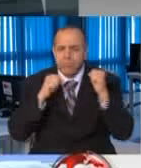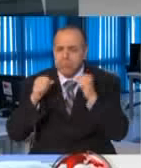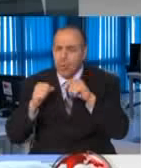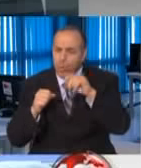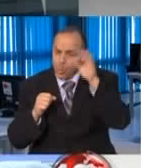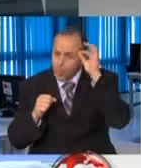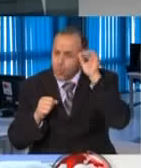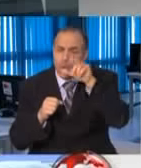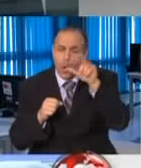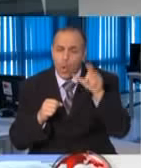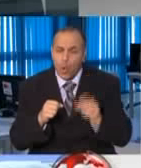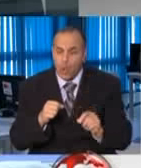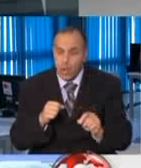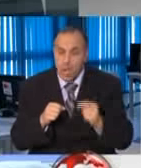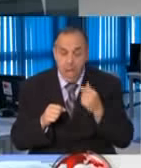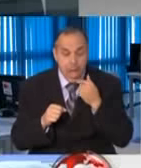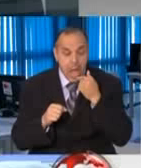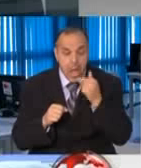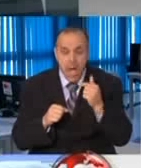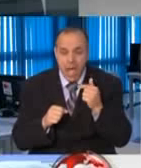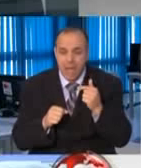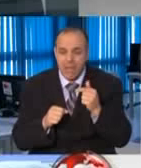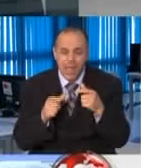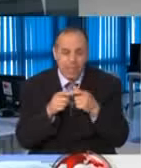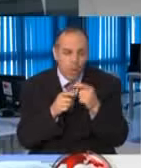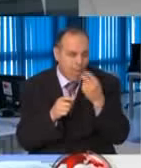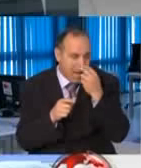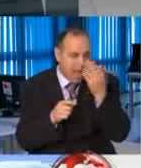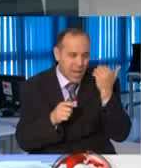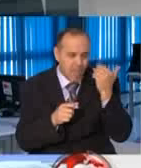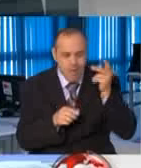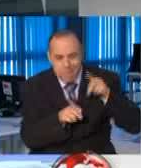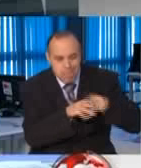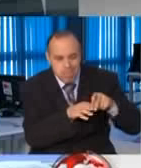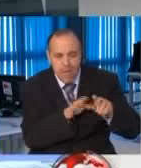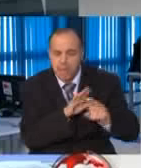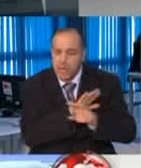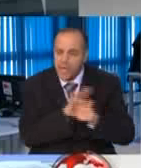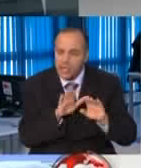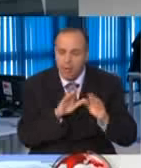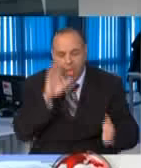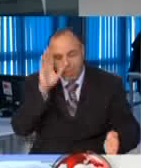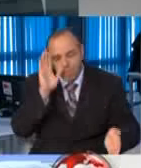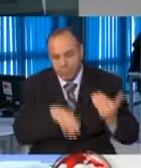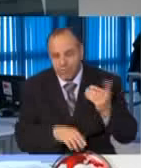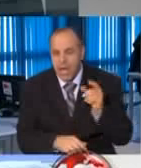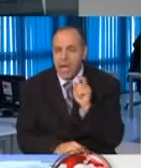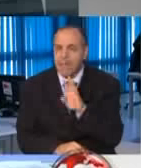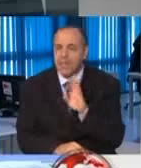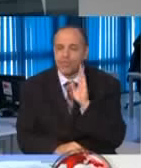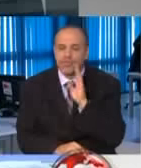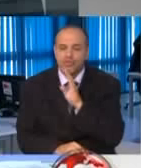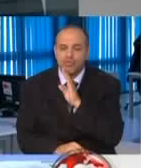في كامل تراب الجمهورية. لم يفلح نظام أنذاك في قمعها إلى أن أطاحت به في